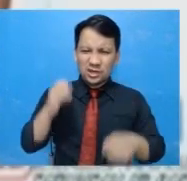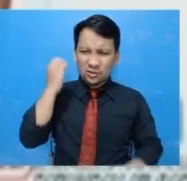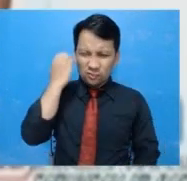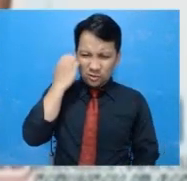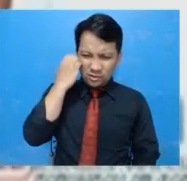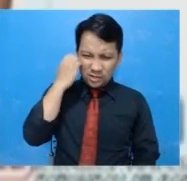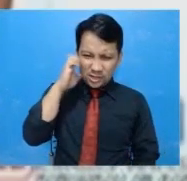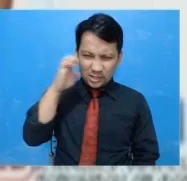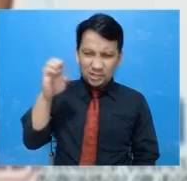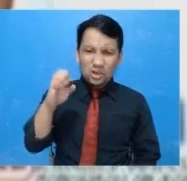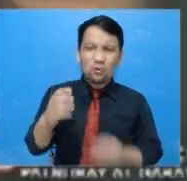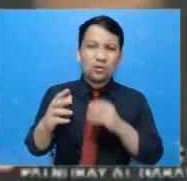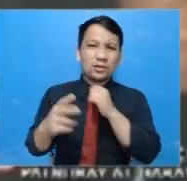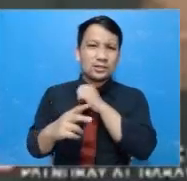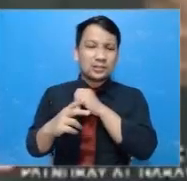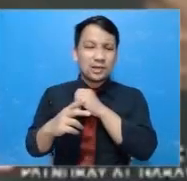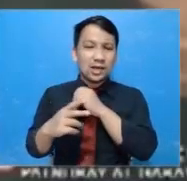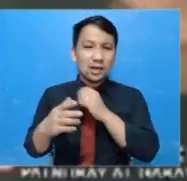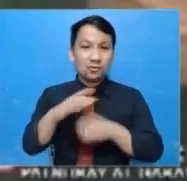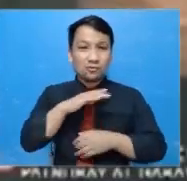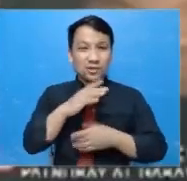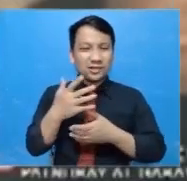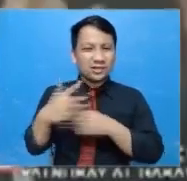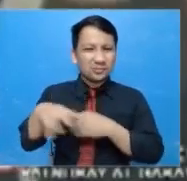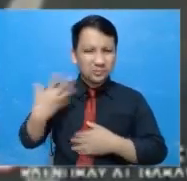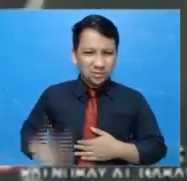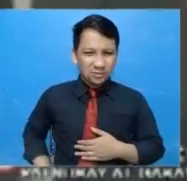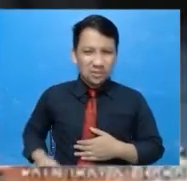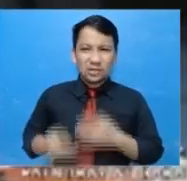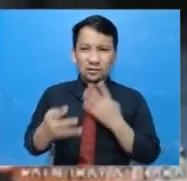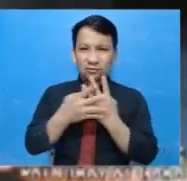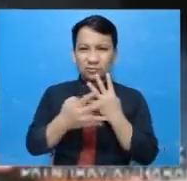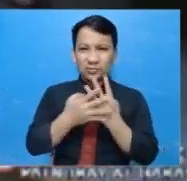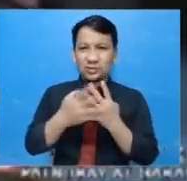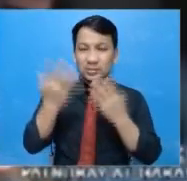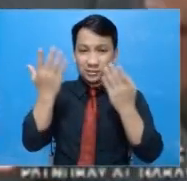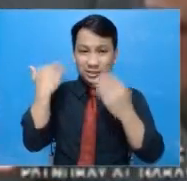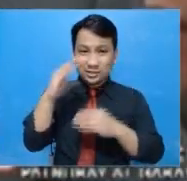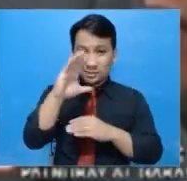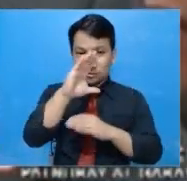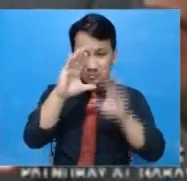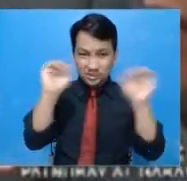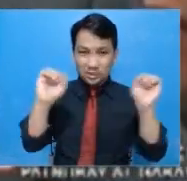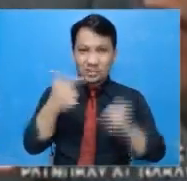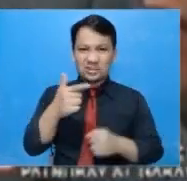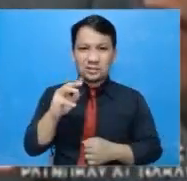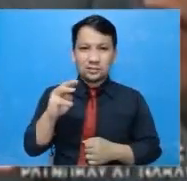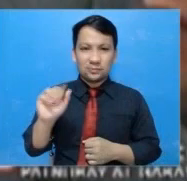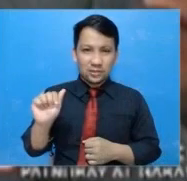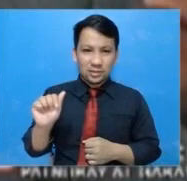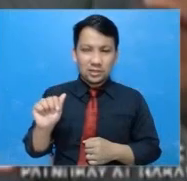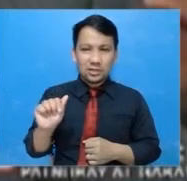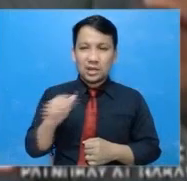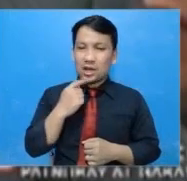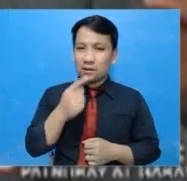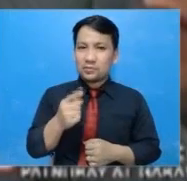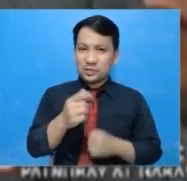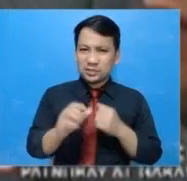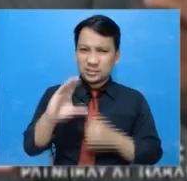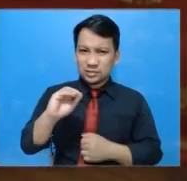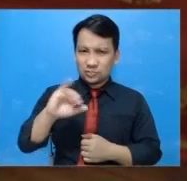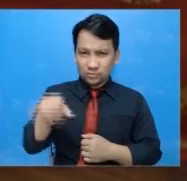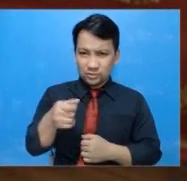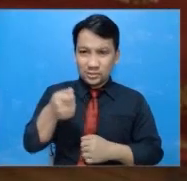pork barrel scam. Nakulong din si dating Pangulong Arroyo at na-impeach si dating Chief Justice Renato Corona. Bukod